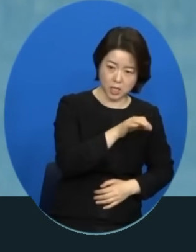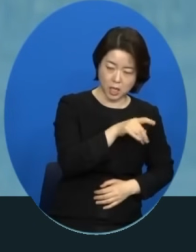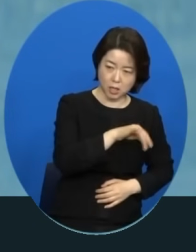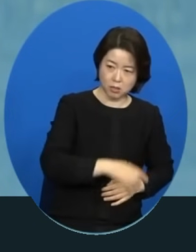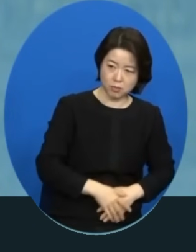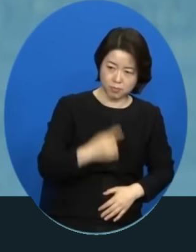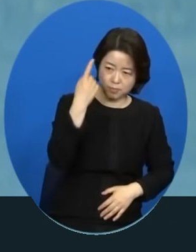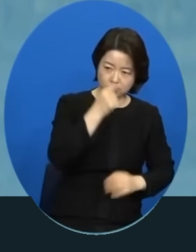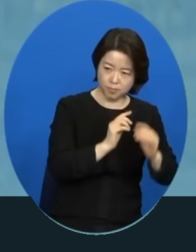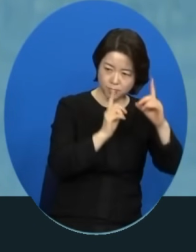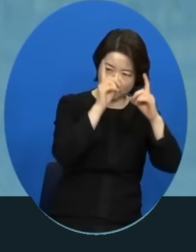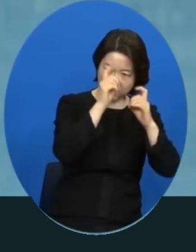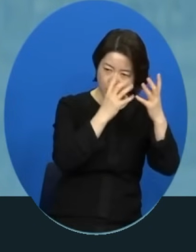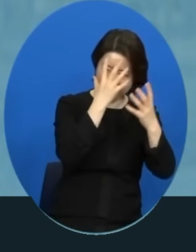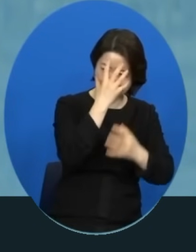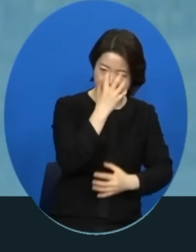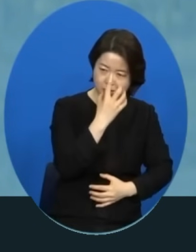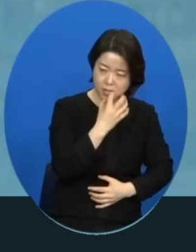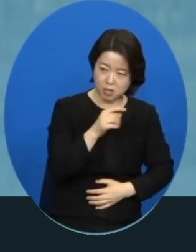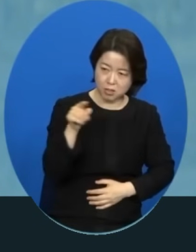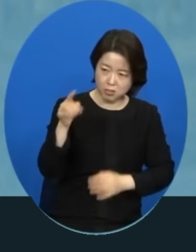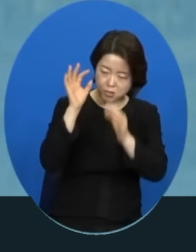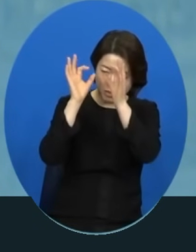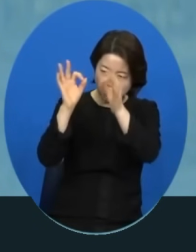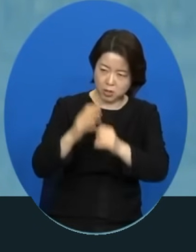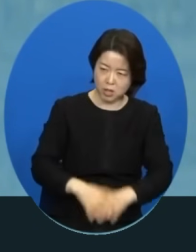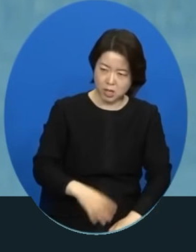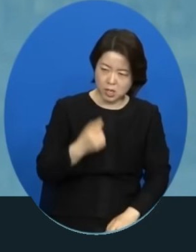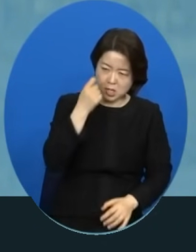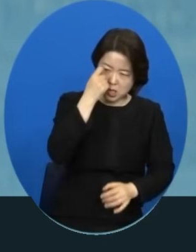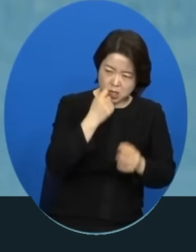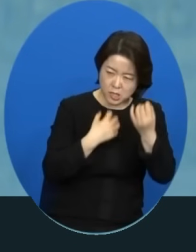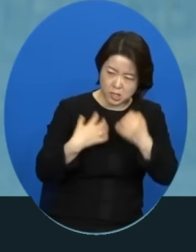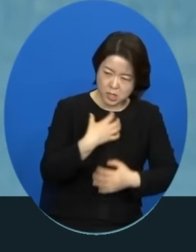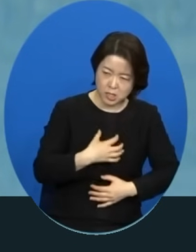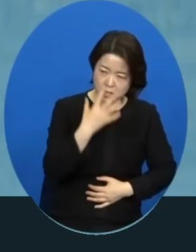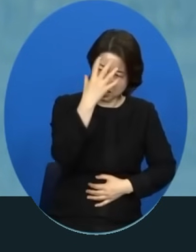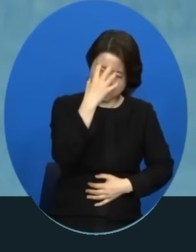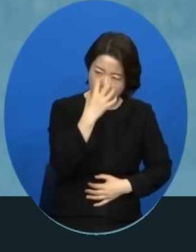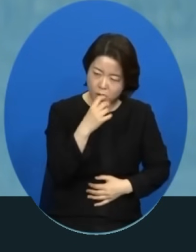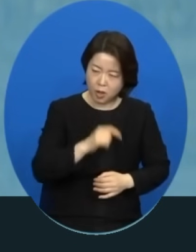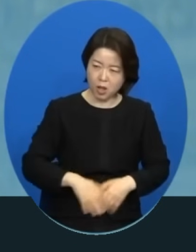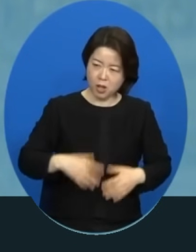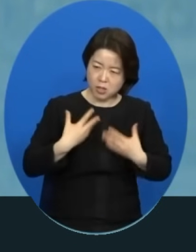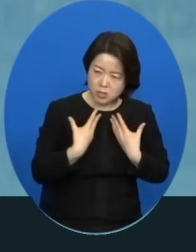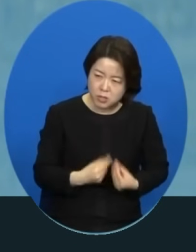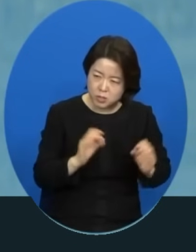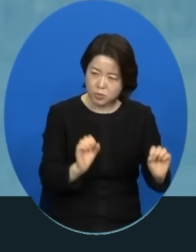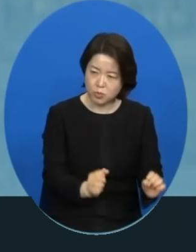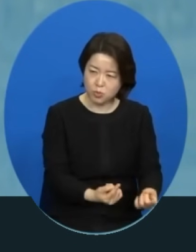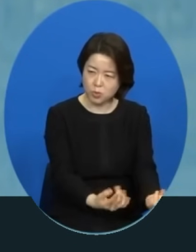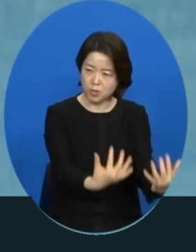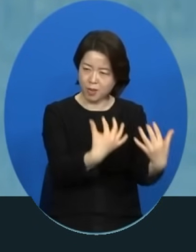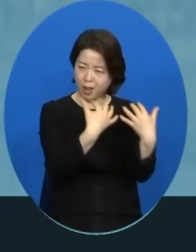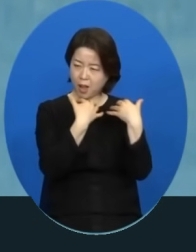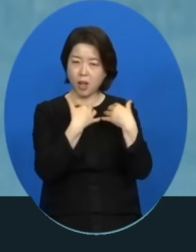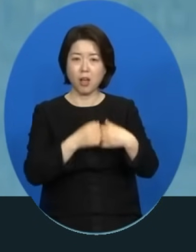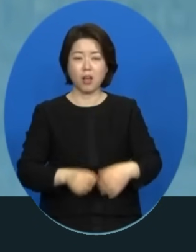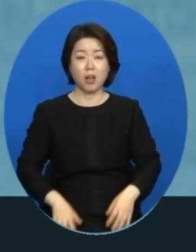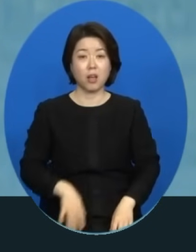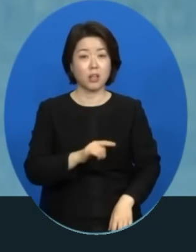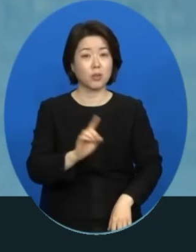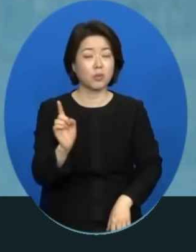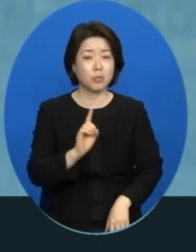일그러지면서 불타오르면서 슬프면서 우울해지면서 절망감이 동시에 밀려와요. 이게